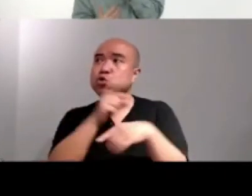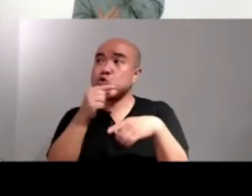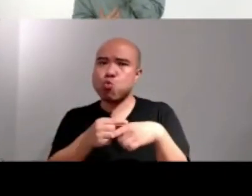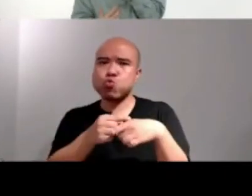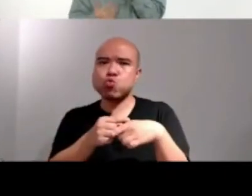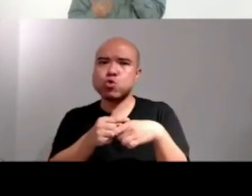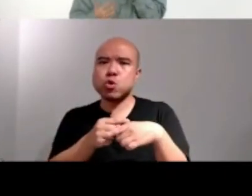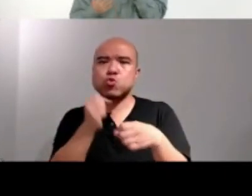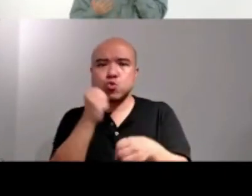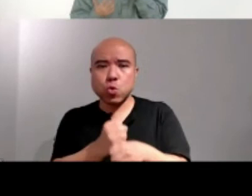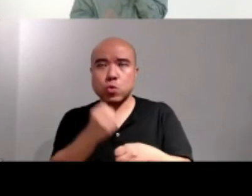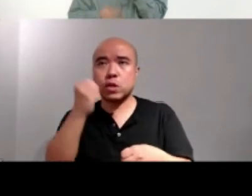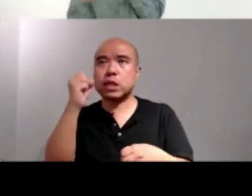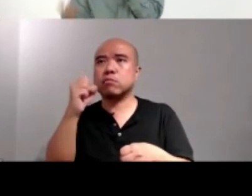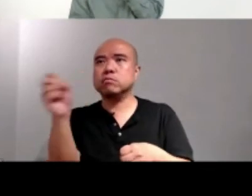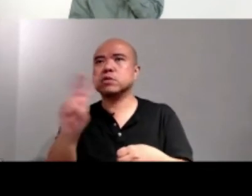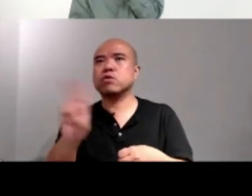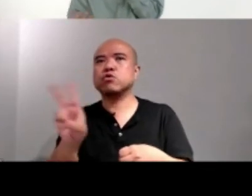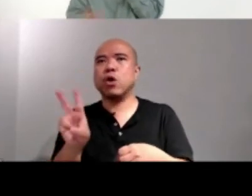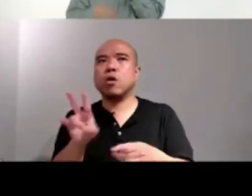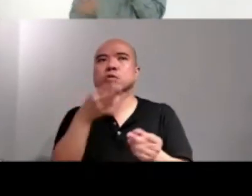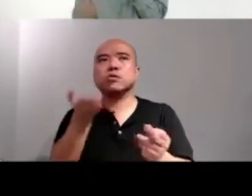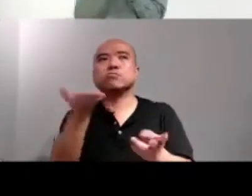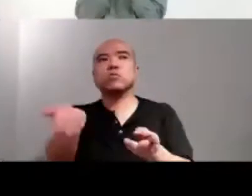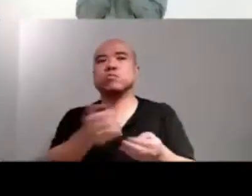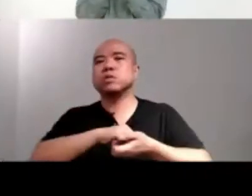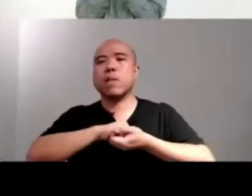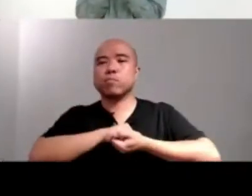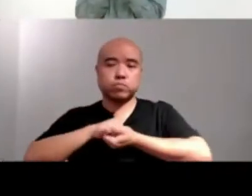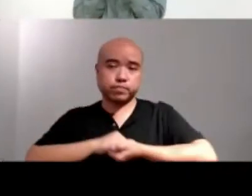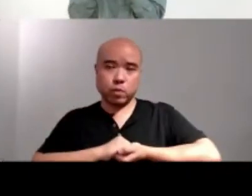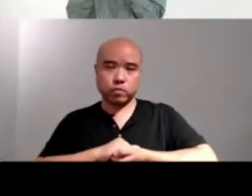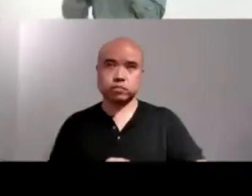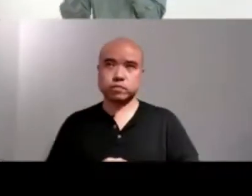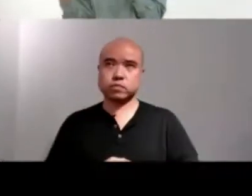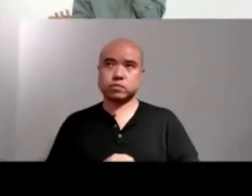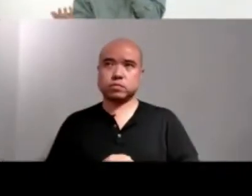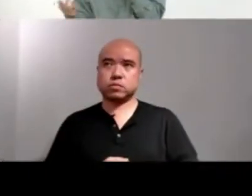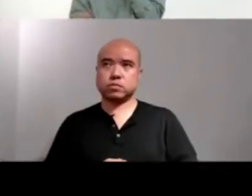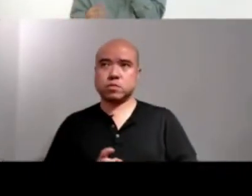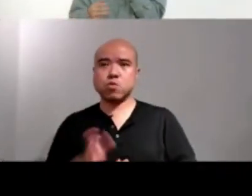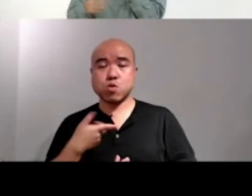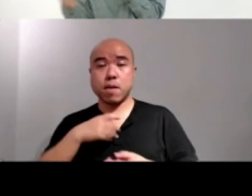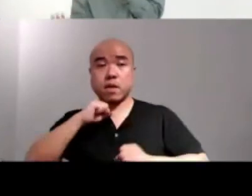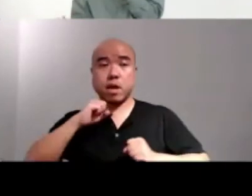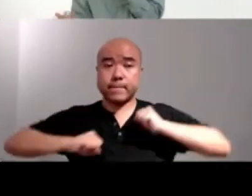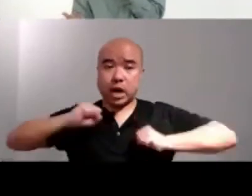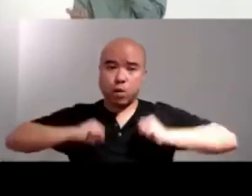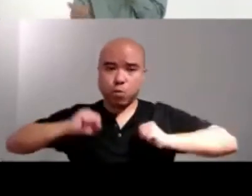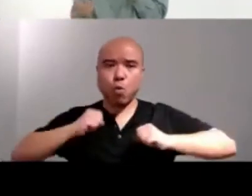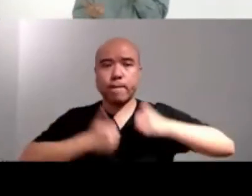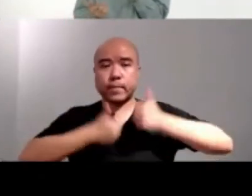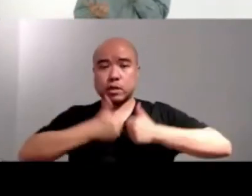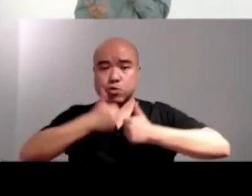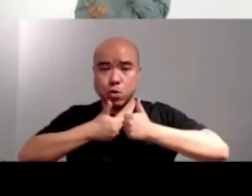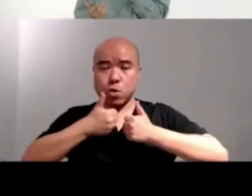事，跟住佢就會同 Dusty Kid 合作啦。即係譬如我哋會做一啲跑步比賽啊，一啲籌款比賽啊，